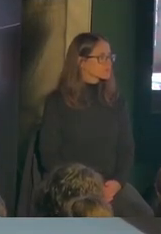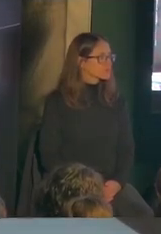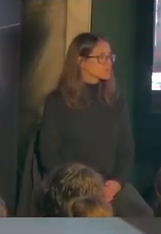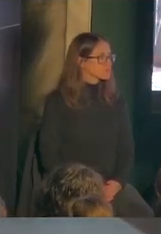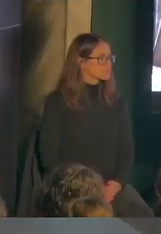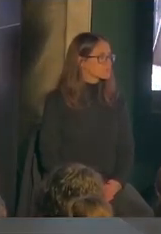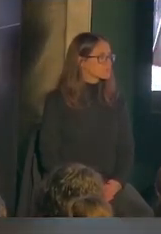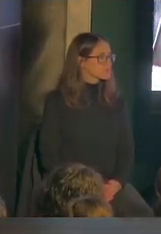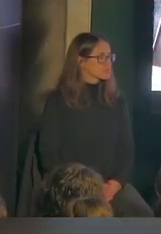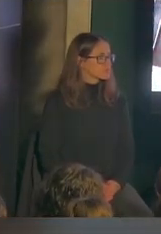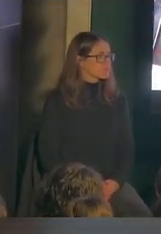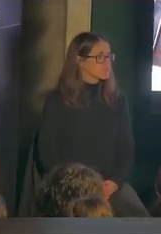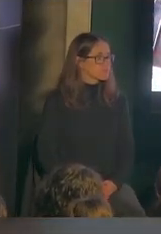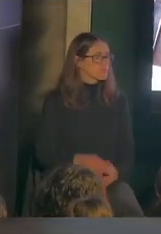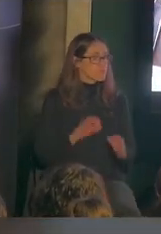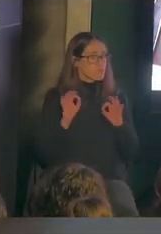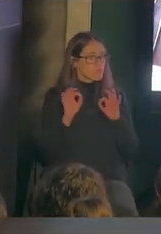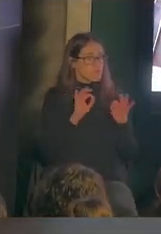ara quan ens bulli, ja...